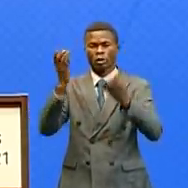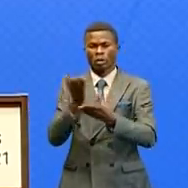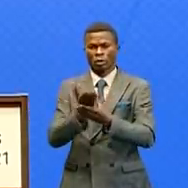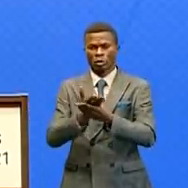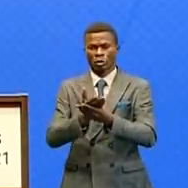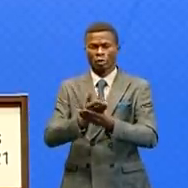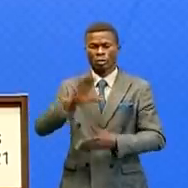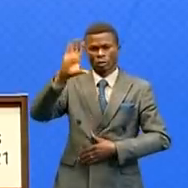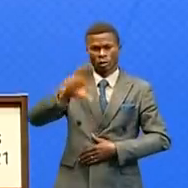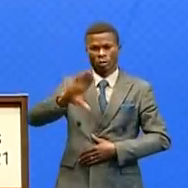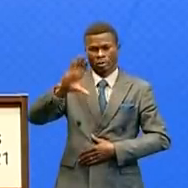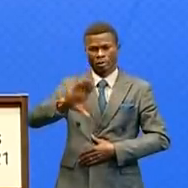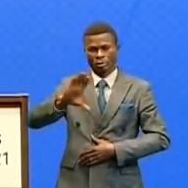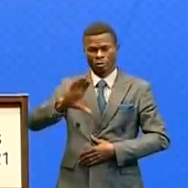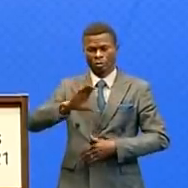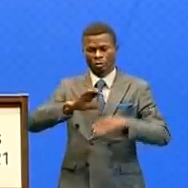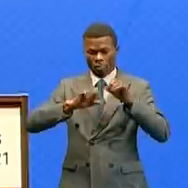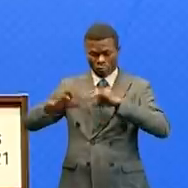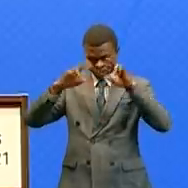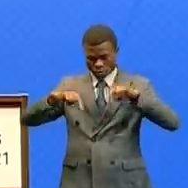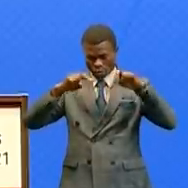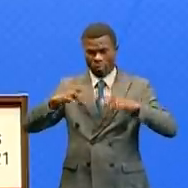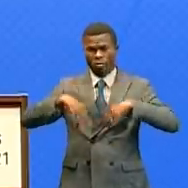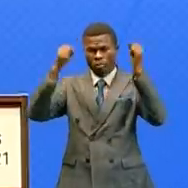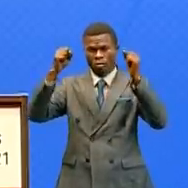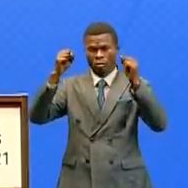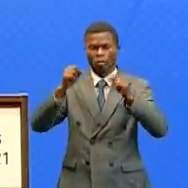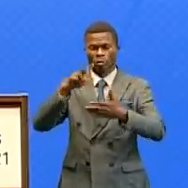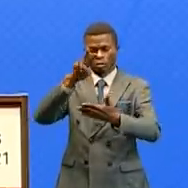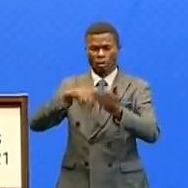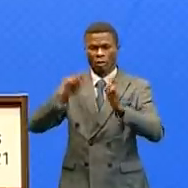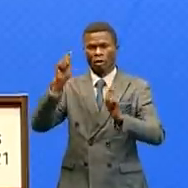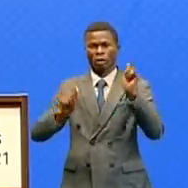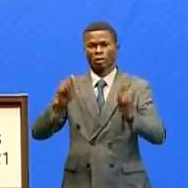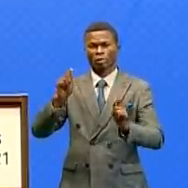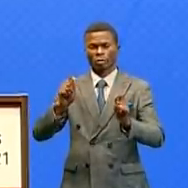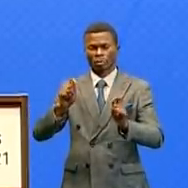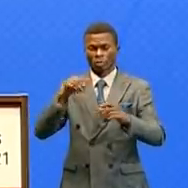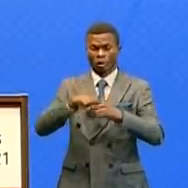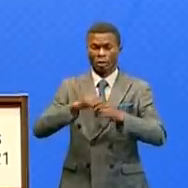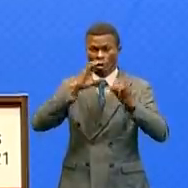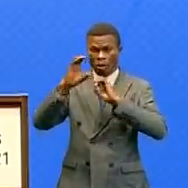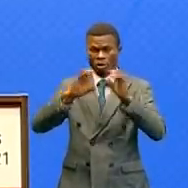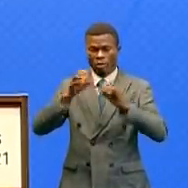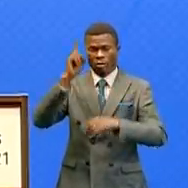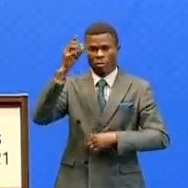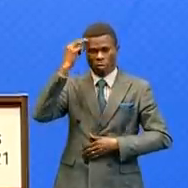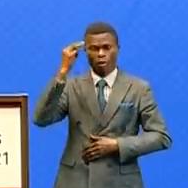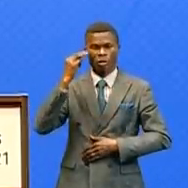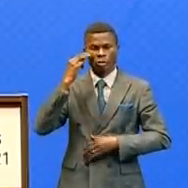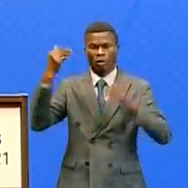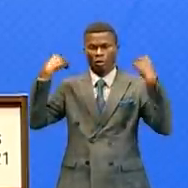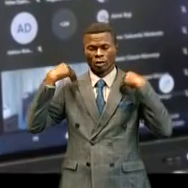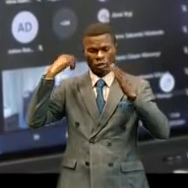dossiers. 5. Examen et adoption d'un texte. De la communication du Premier ministre chef